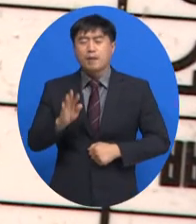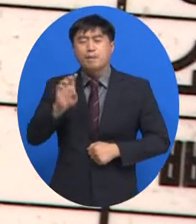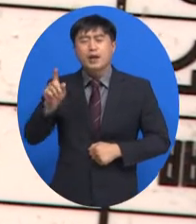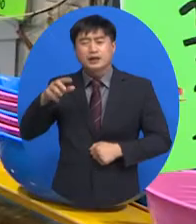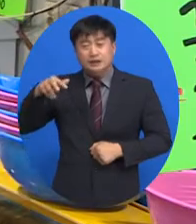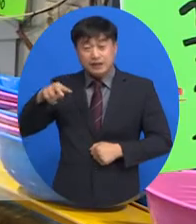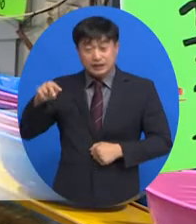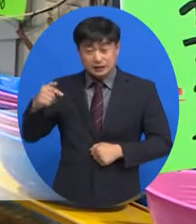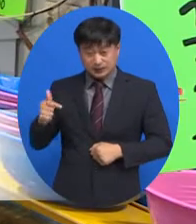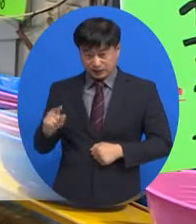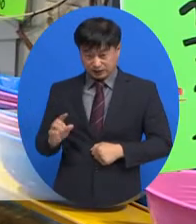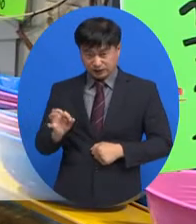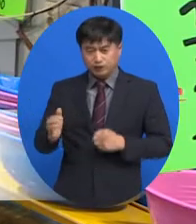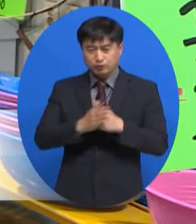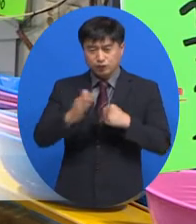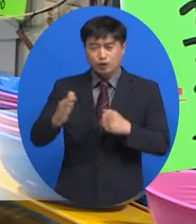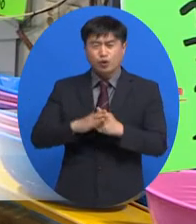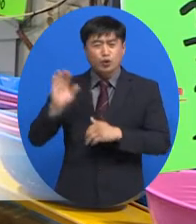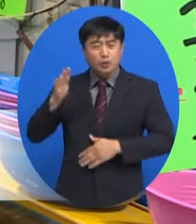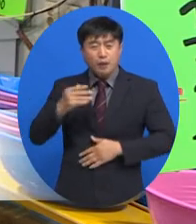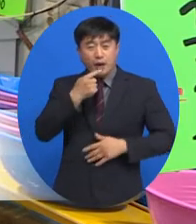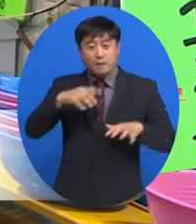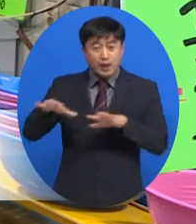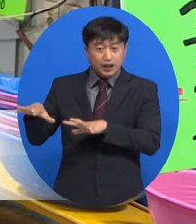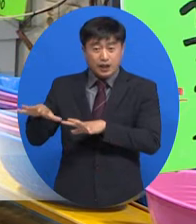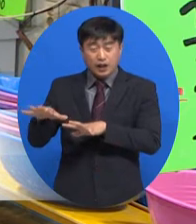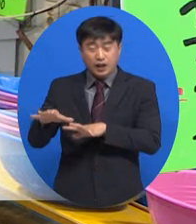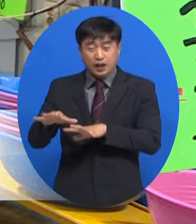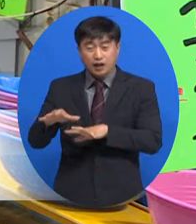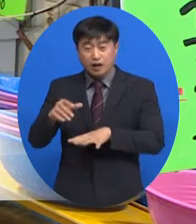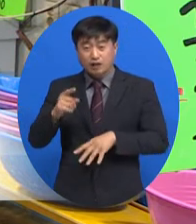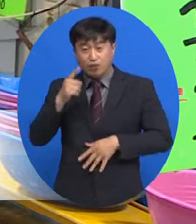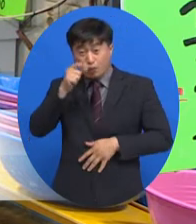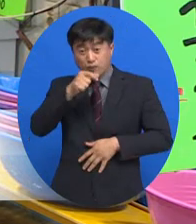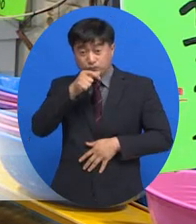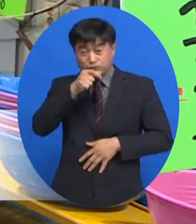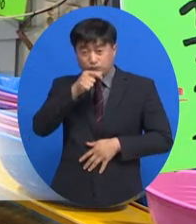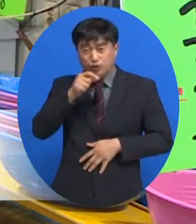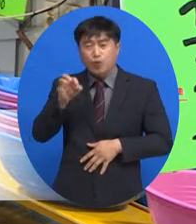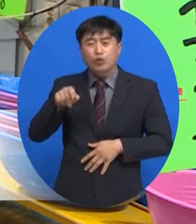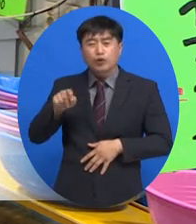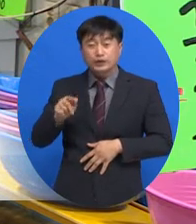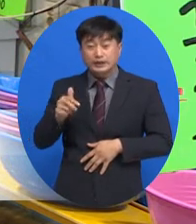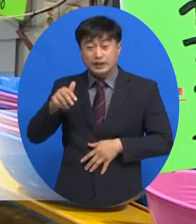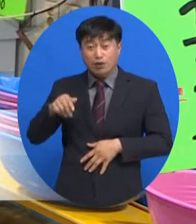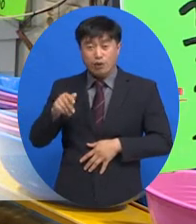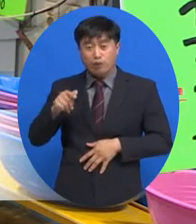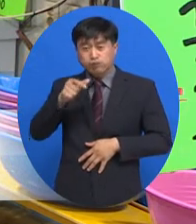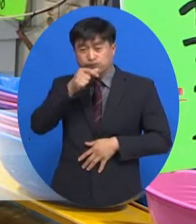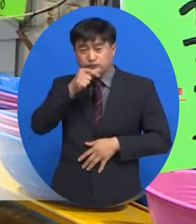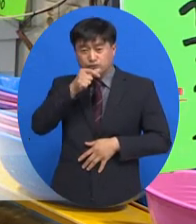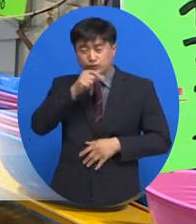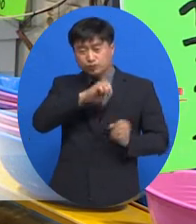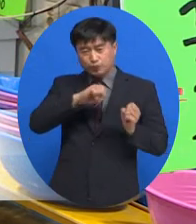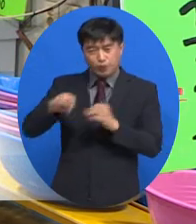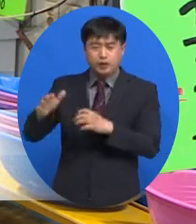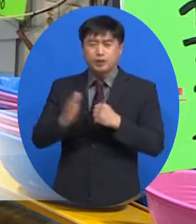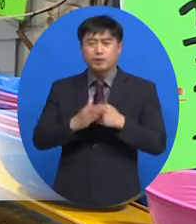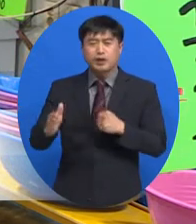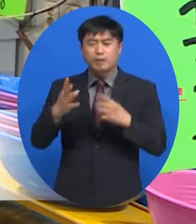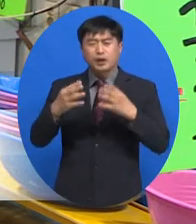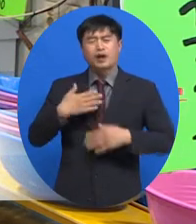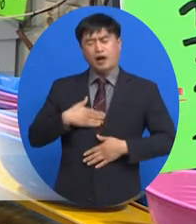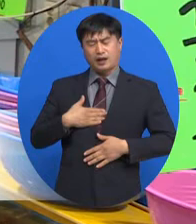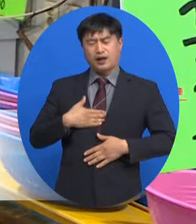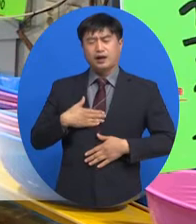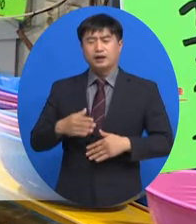한몫합니다. 요즘에 뭐 알다시피 바다에다가 뭐 원자로 이런 거 많이도 뭐 바다로 내보내니까는 많이들 그